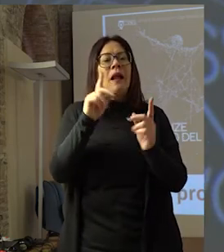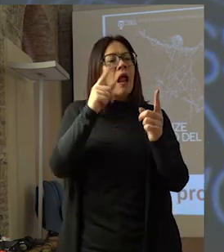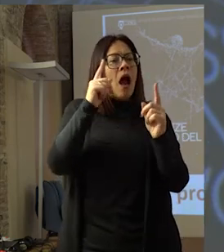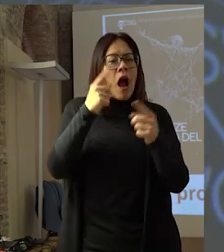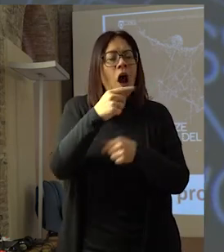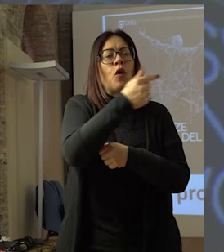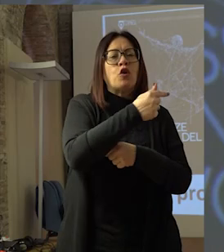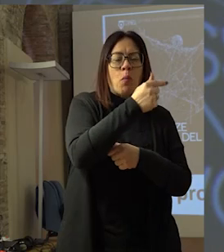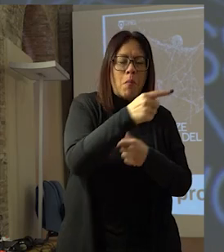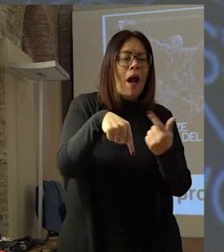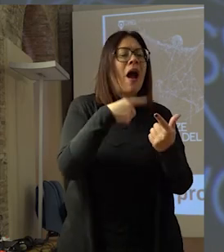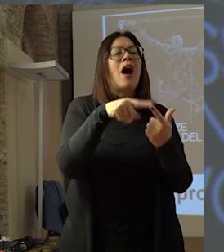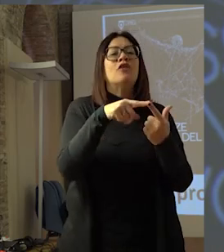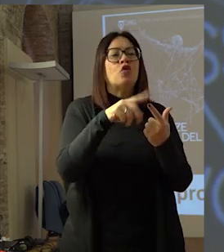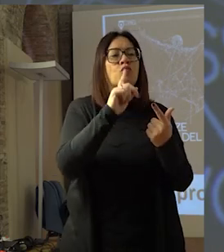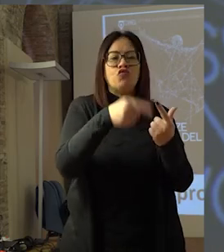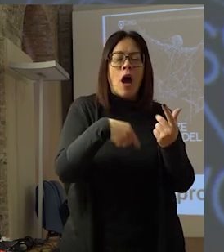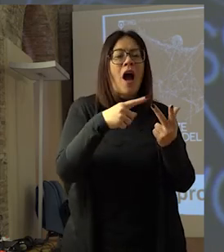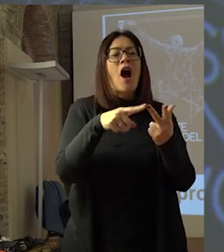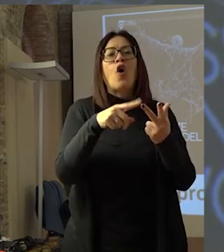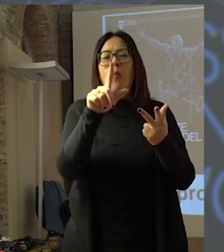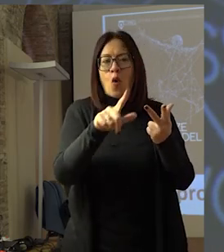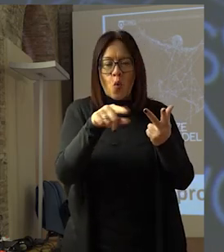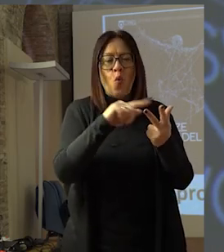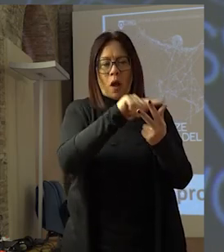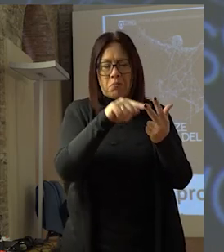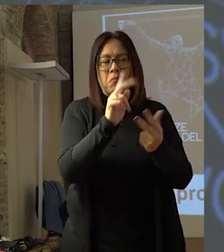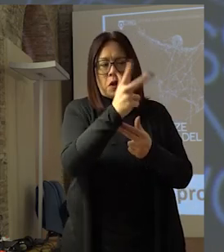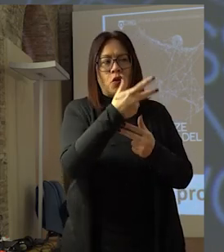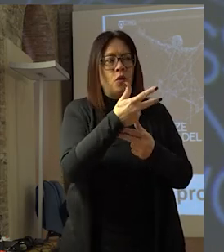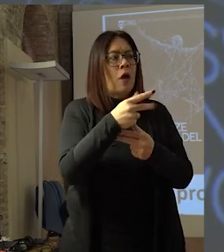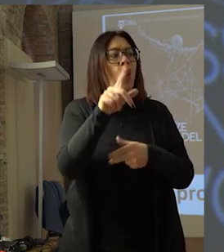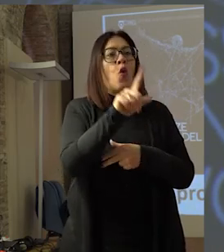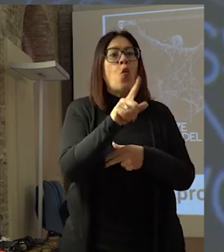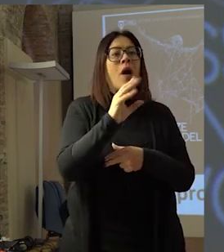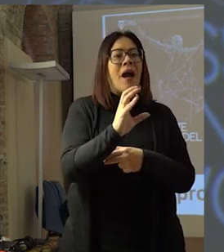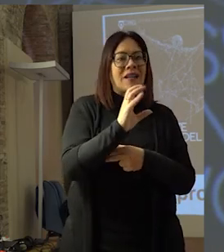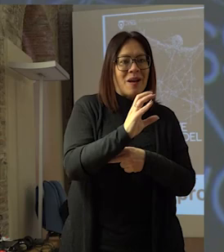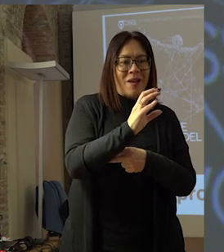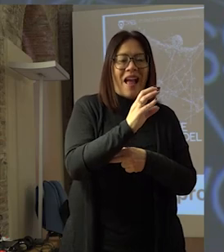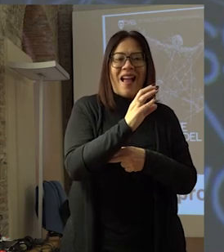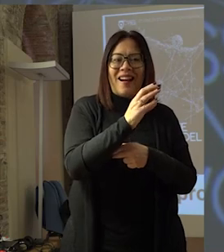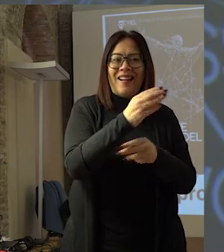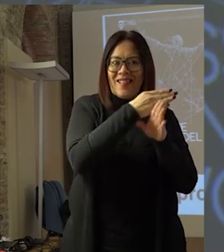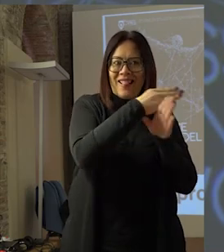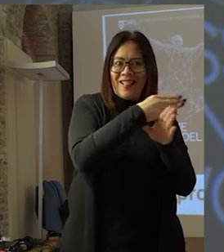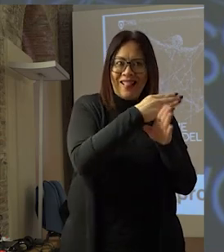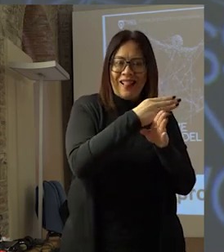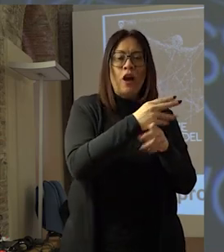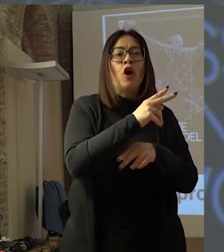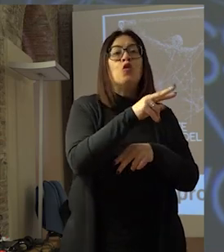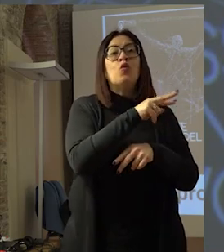Tommy, di Giacomo e di Luca. Con Luca Casapieri abbiamo in comune il fatto che siamo entrambi informatici,